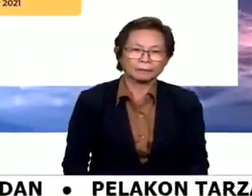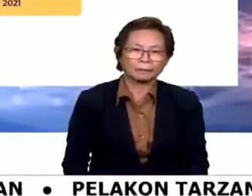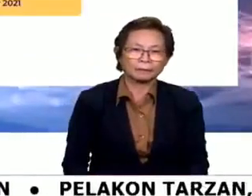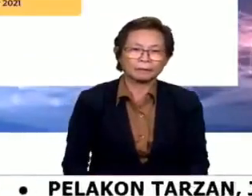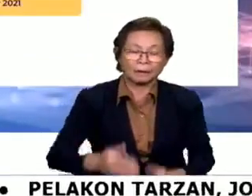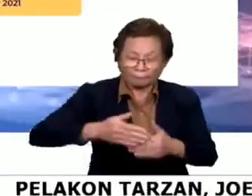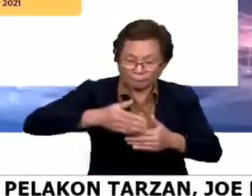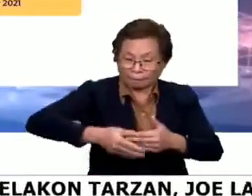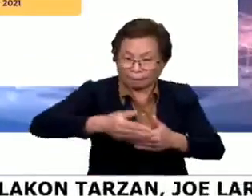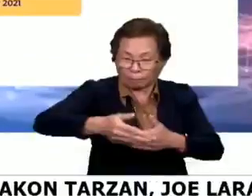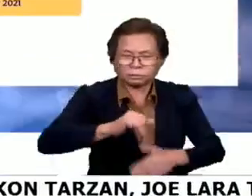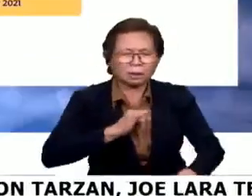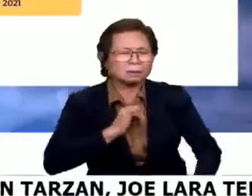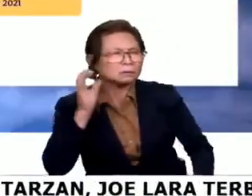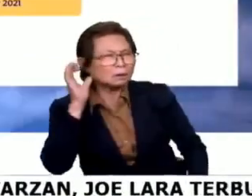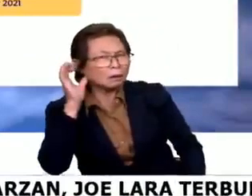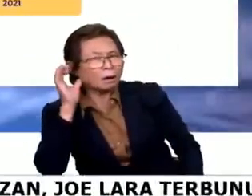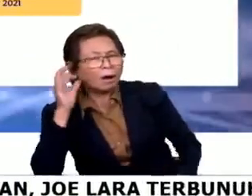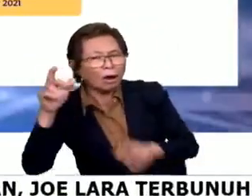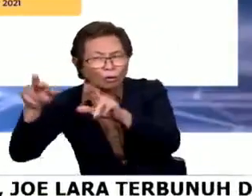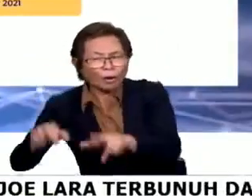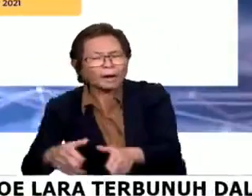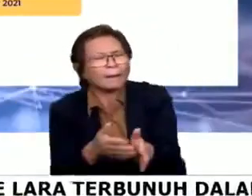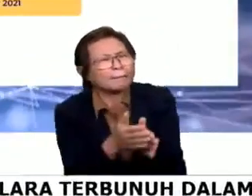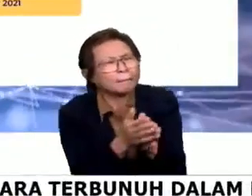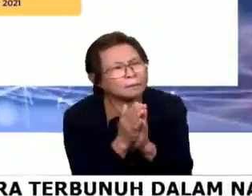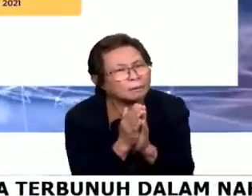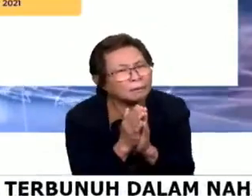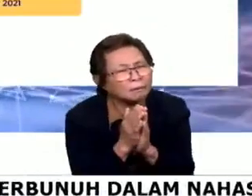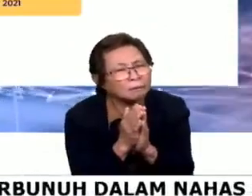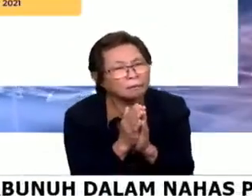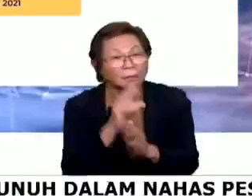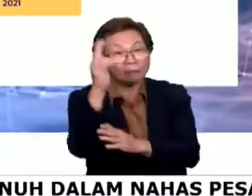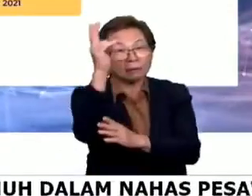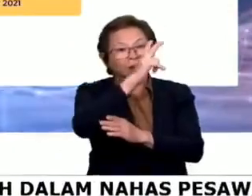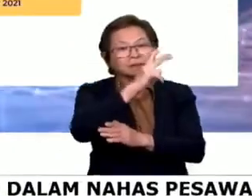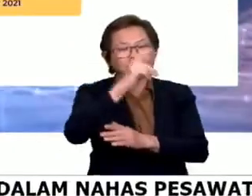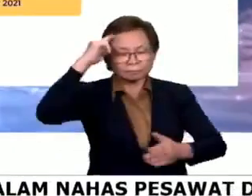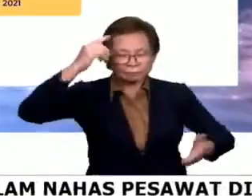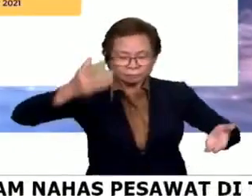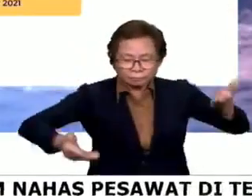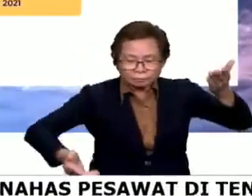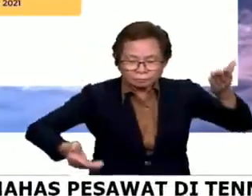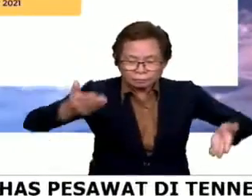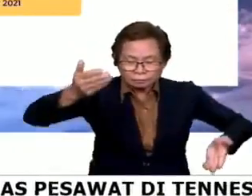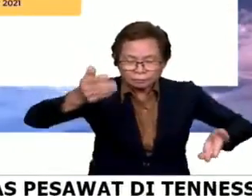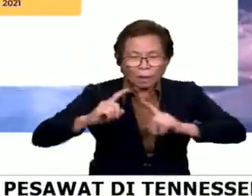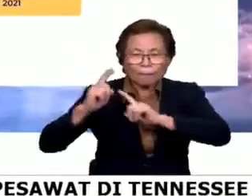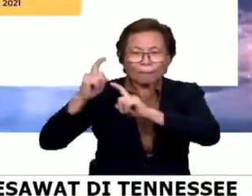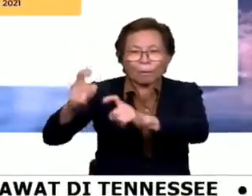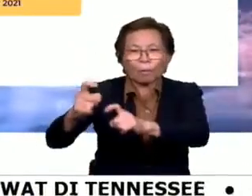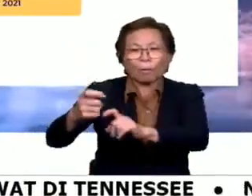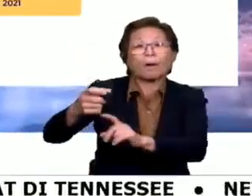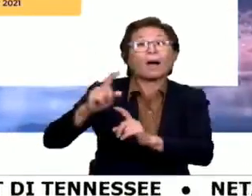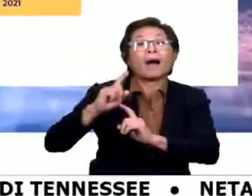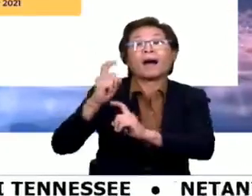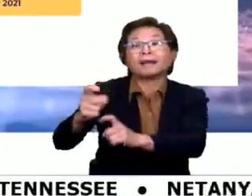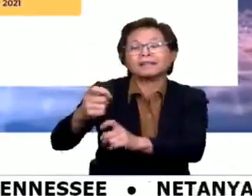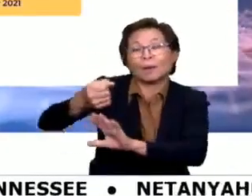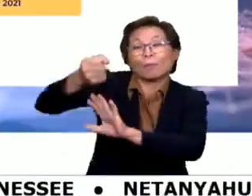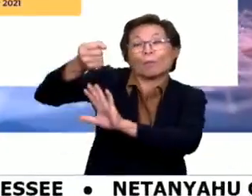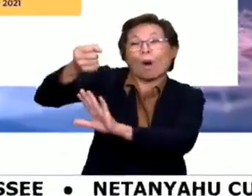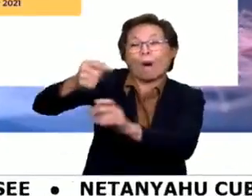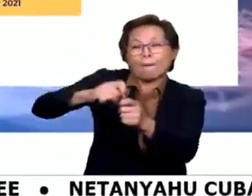Seterusnya, saya juga mendengar permintaan rakyat supaya kerajaan menimbang semula pemberian moratorium.